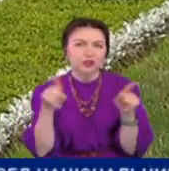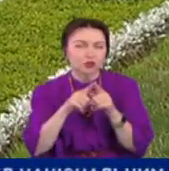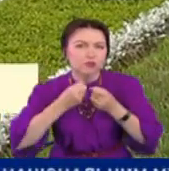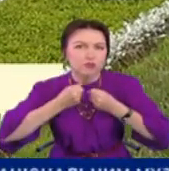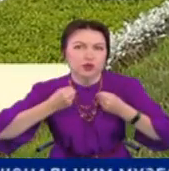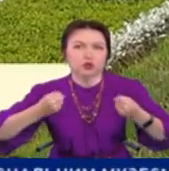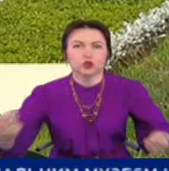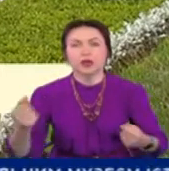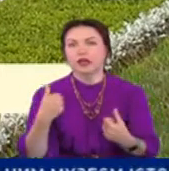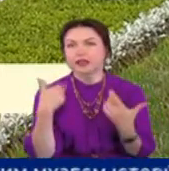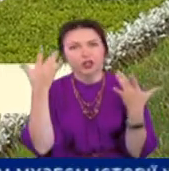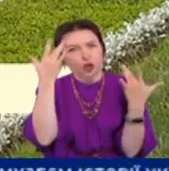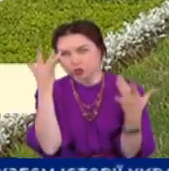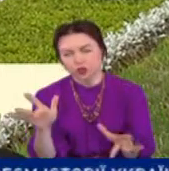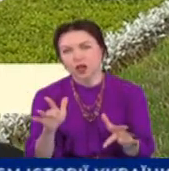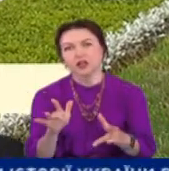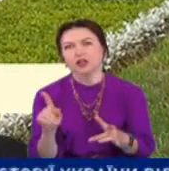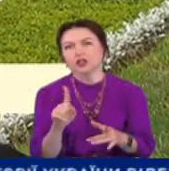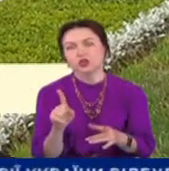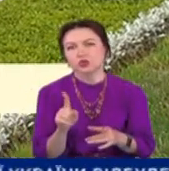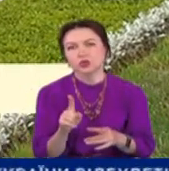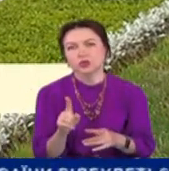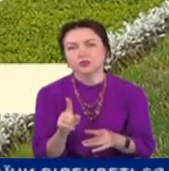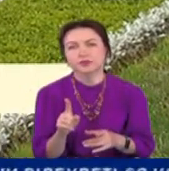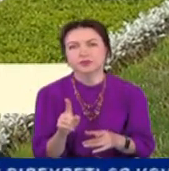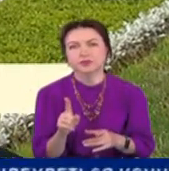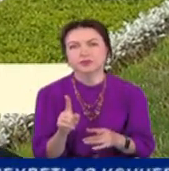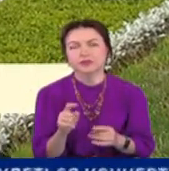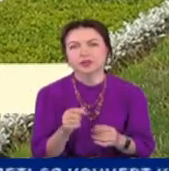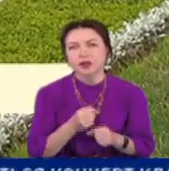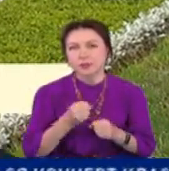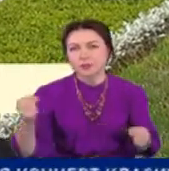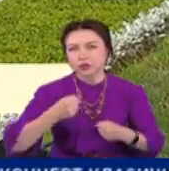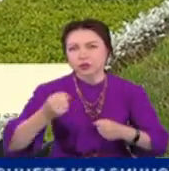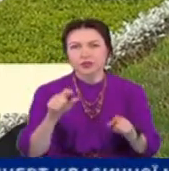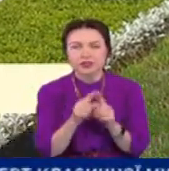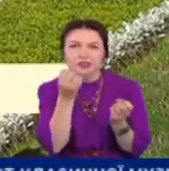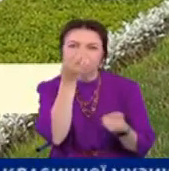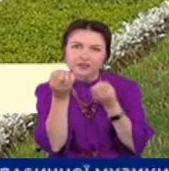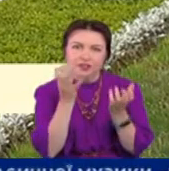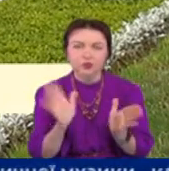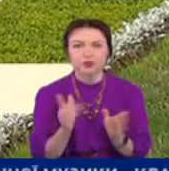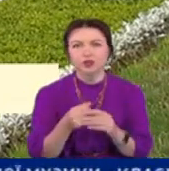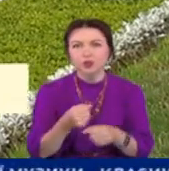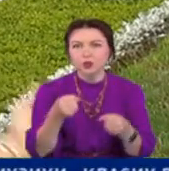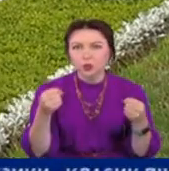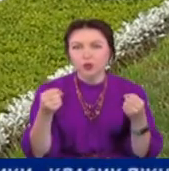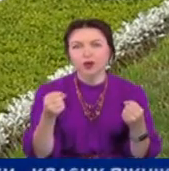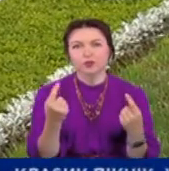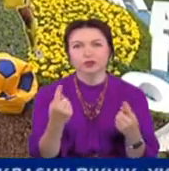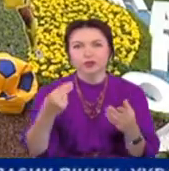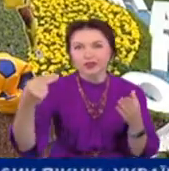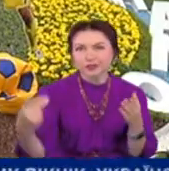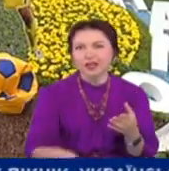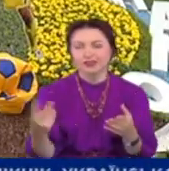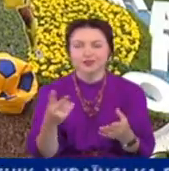большой. Я не ожидала, что все-таки масштабы и такие цветы будут, и кубок такой большой, что мне нужно там